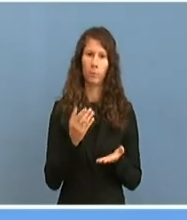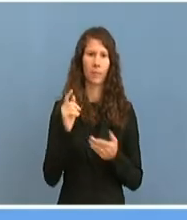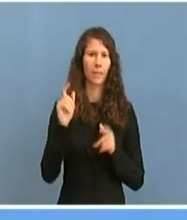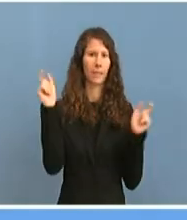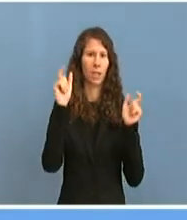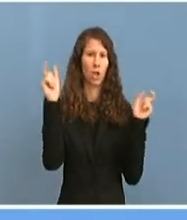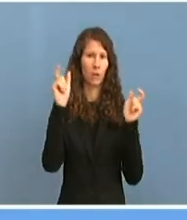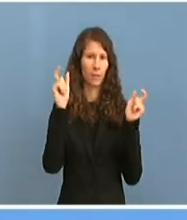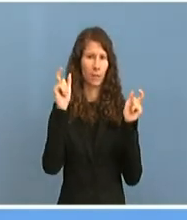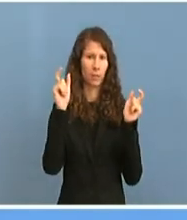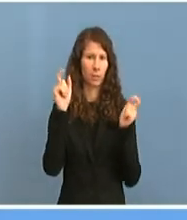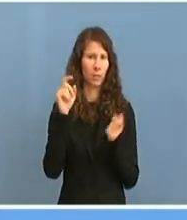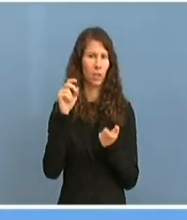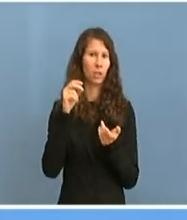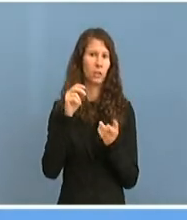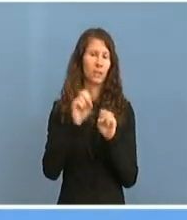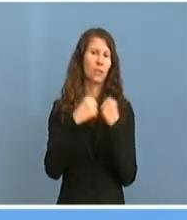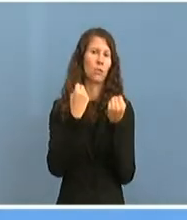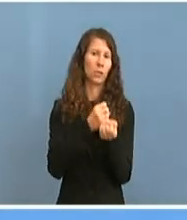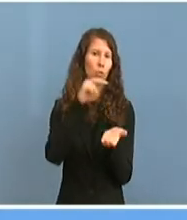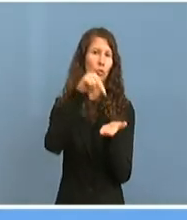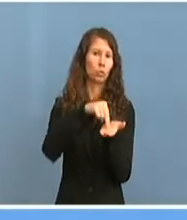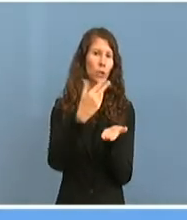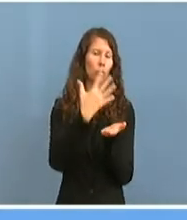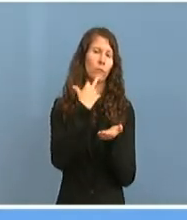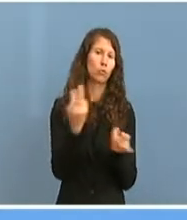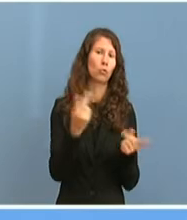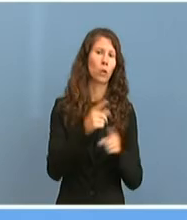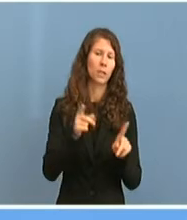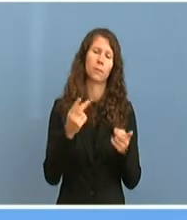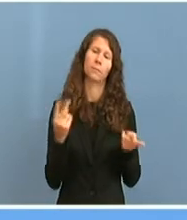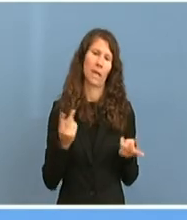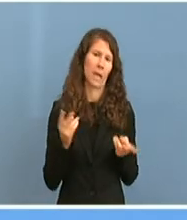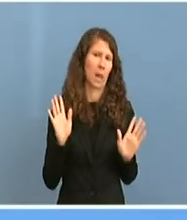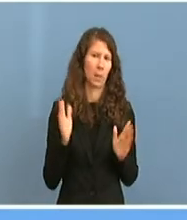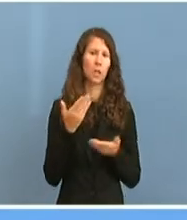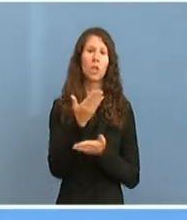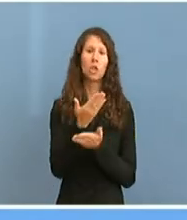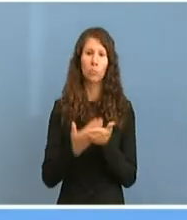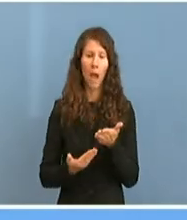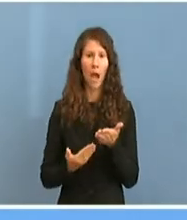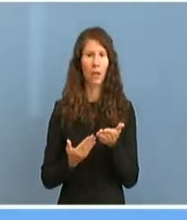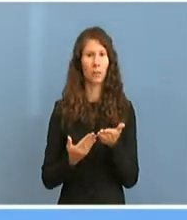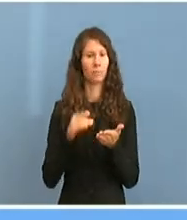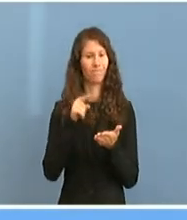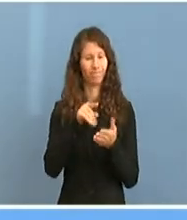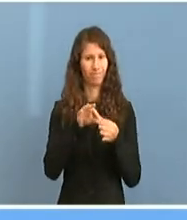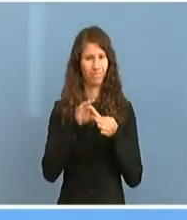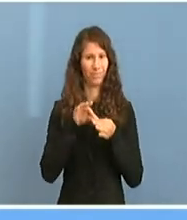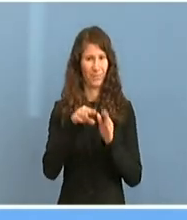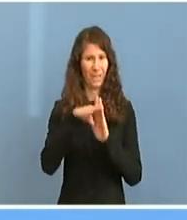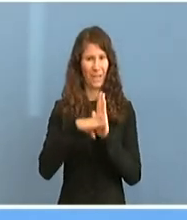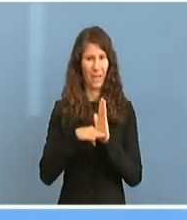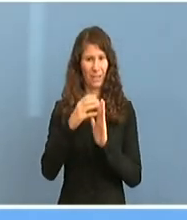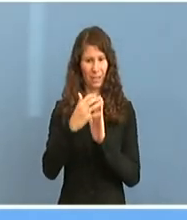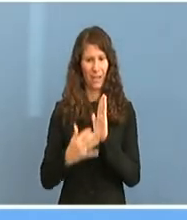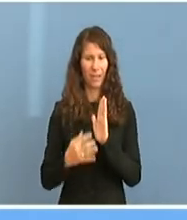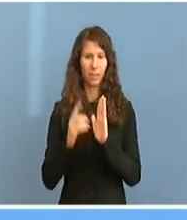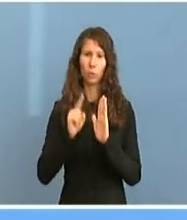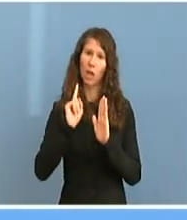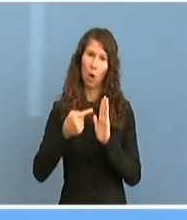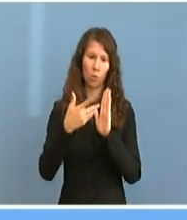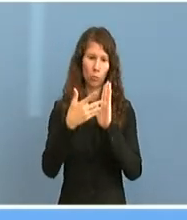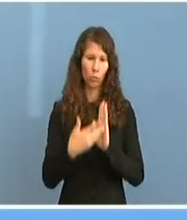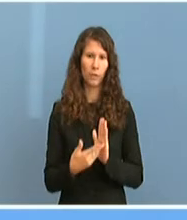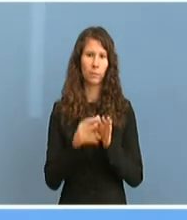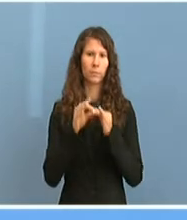gesellschaftlicher Zustand gewünscht ist. Die Richtigkeit der Sprache muss insbesondere bei Gesetzestexten auch im Hinblick auf die